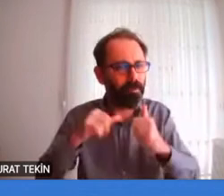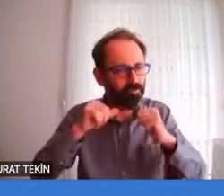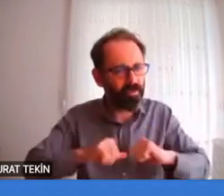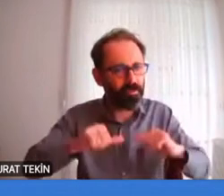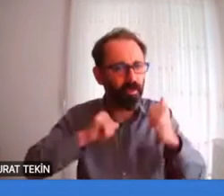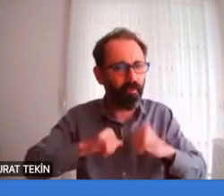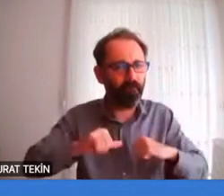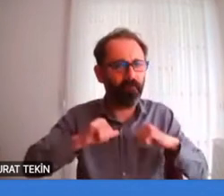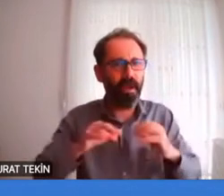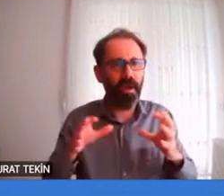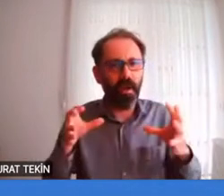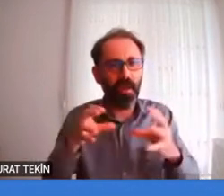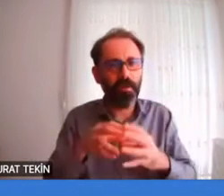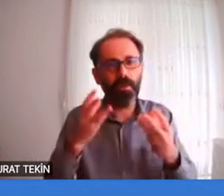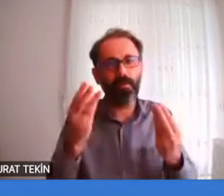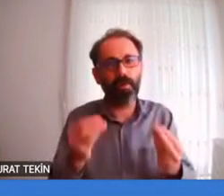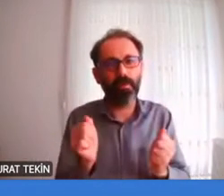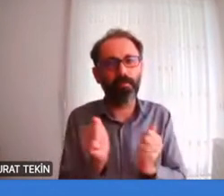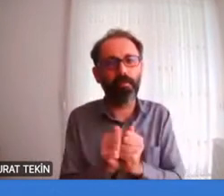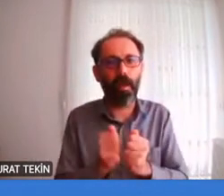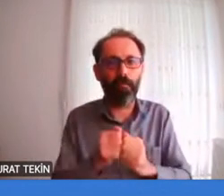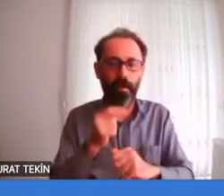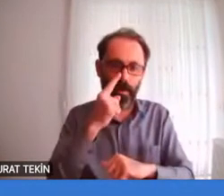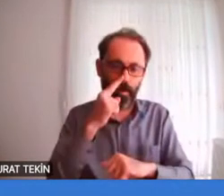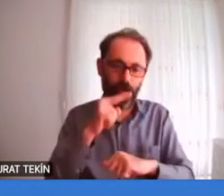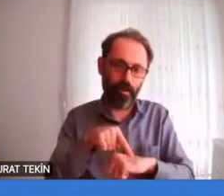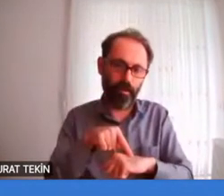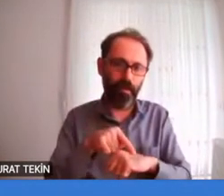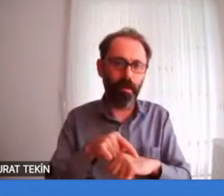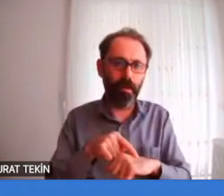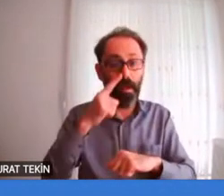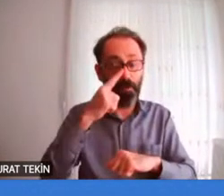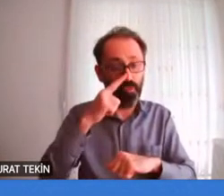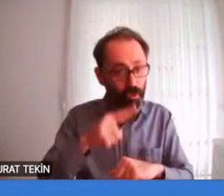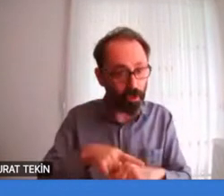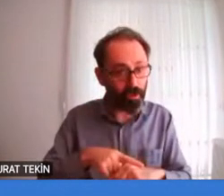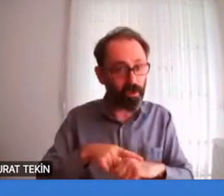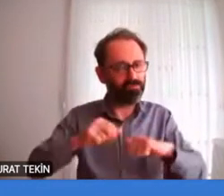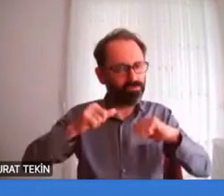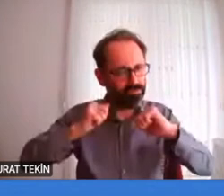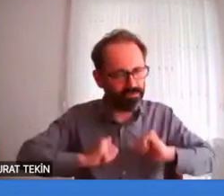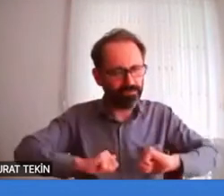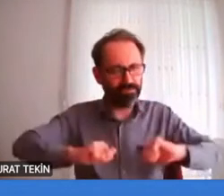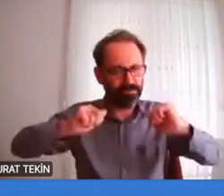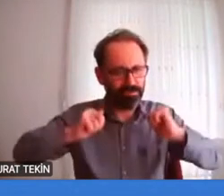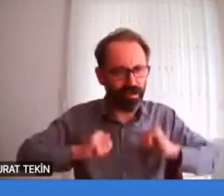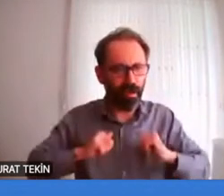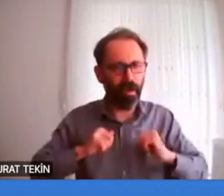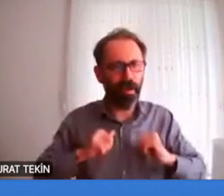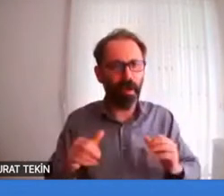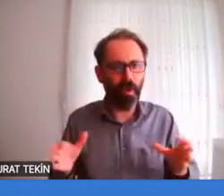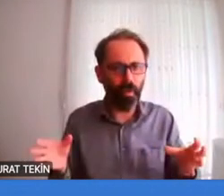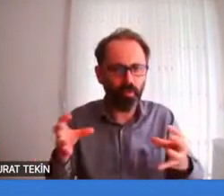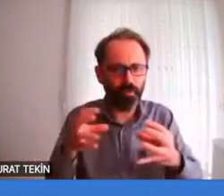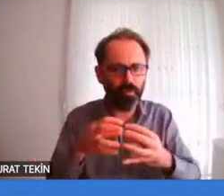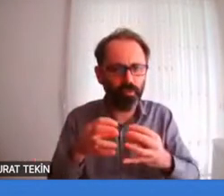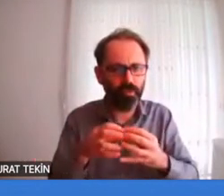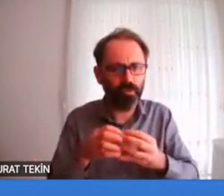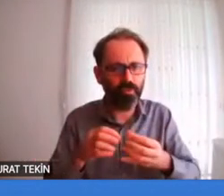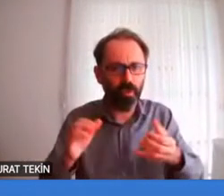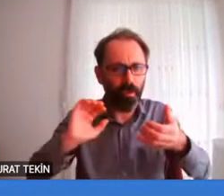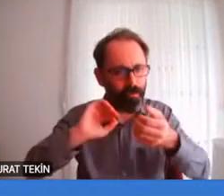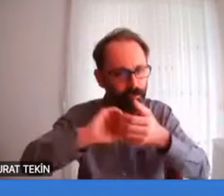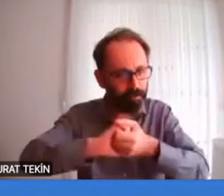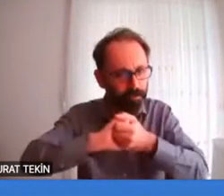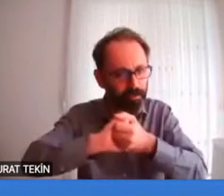bu. Birbirimize inanmak zaten. İnanarak çalıştık. Bir bütün olduk. Rakiplerimizi de çok iyi